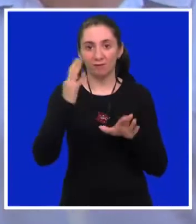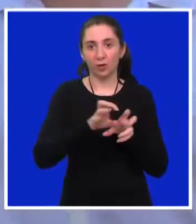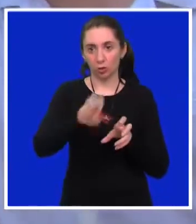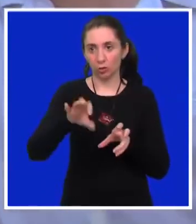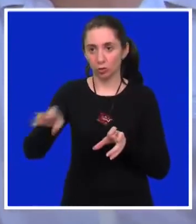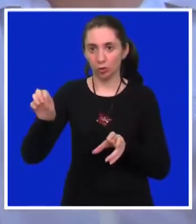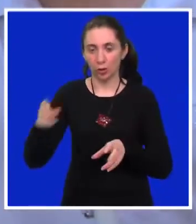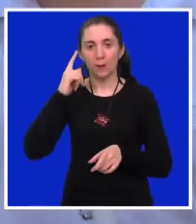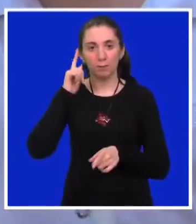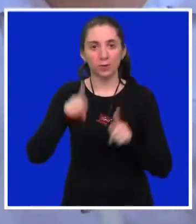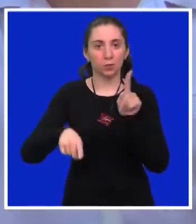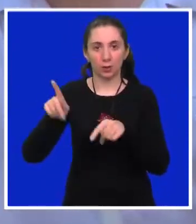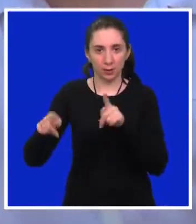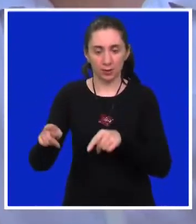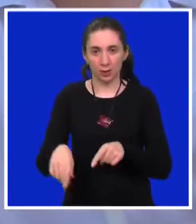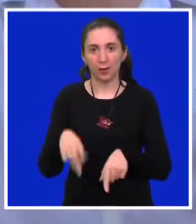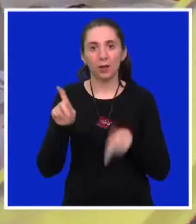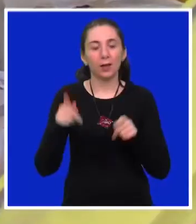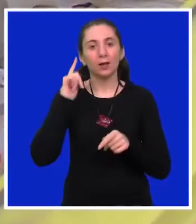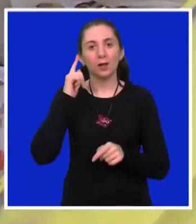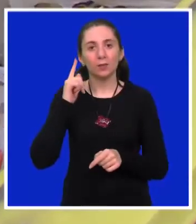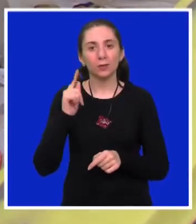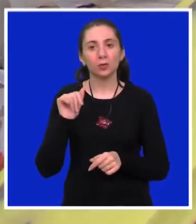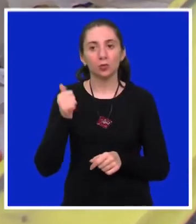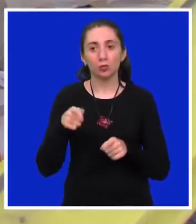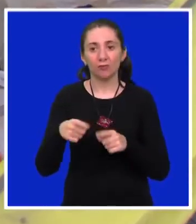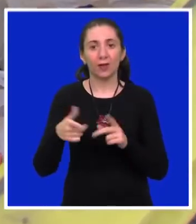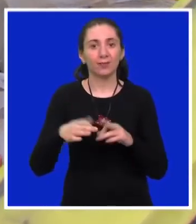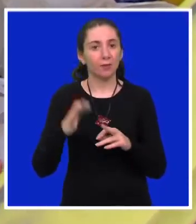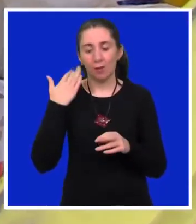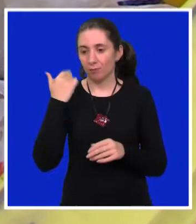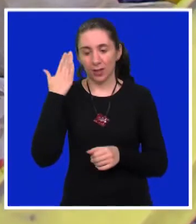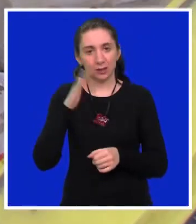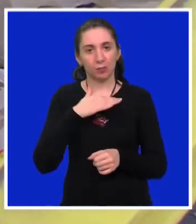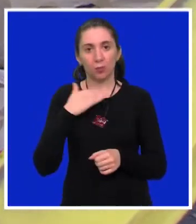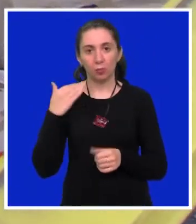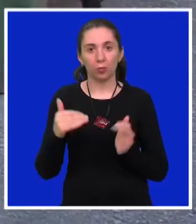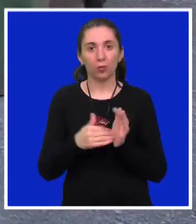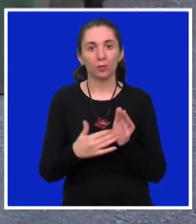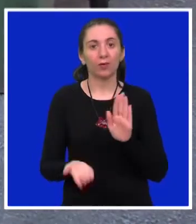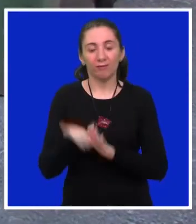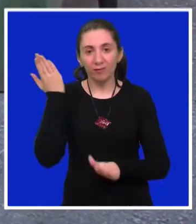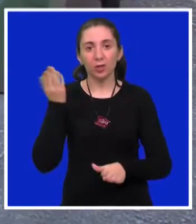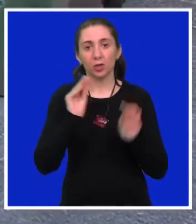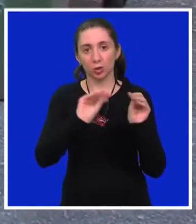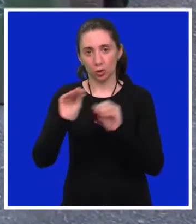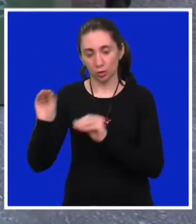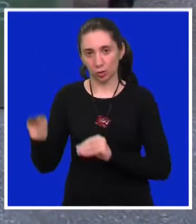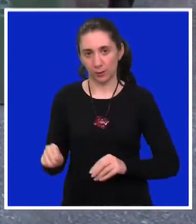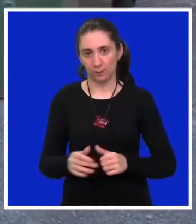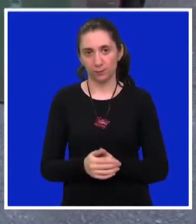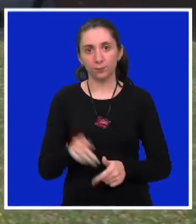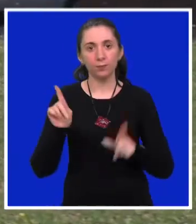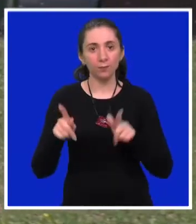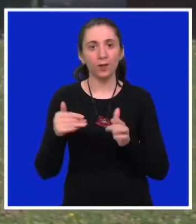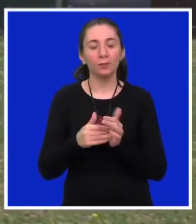više razvrstavali, smatraju neki građani. Neki misle da još uvijek o ovoj temi ne znamo dovoljno i da je potrebno još više